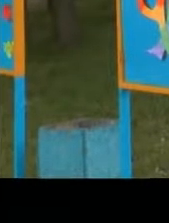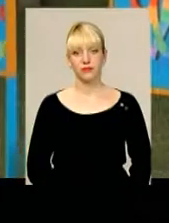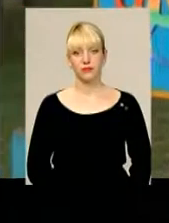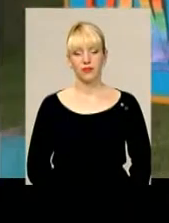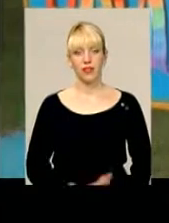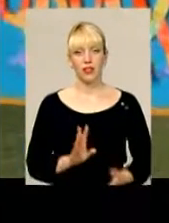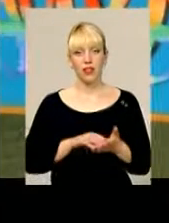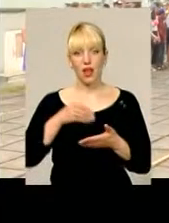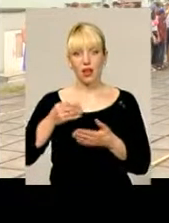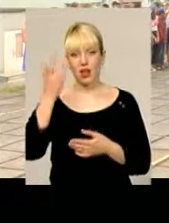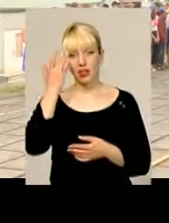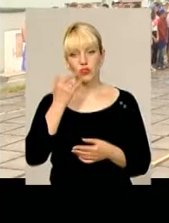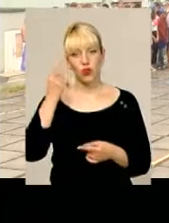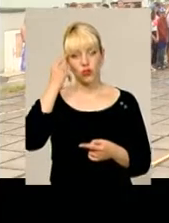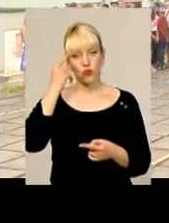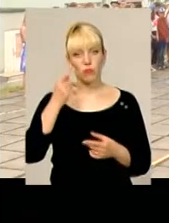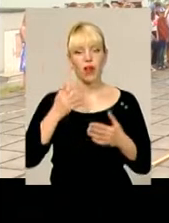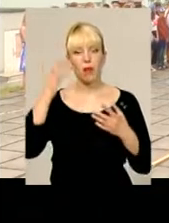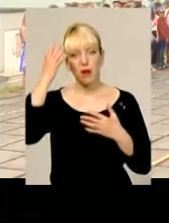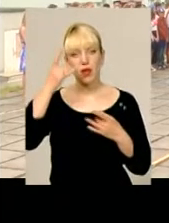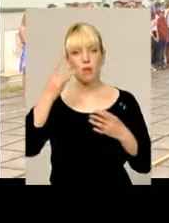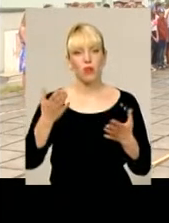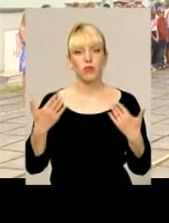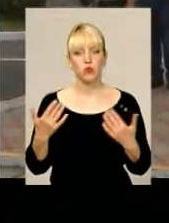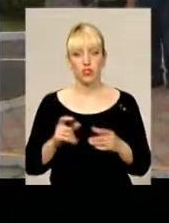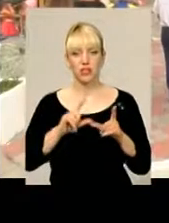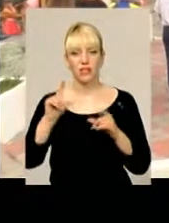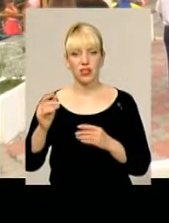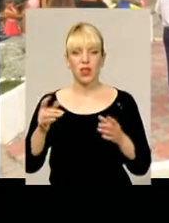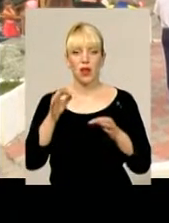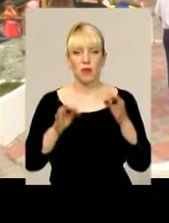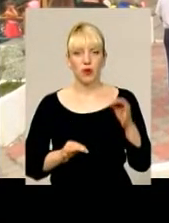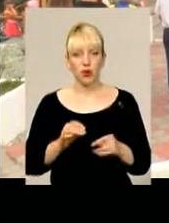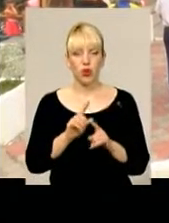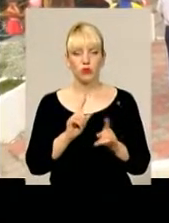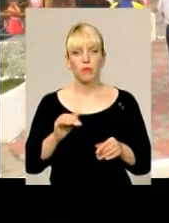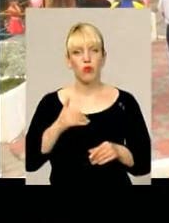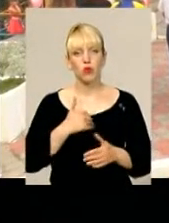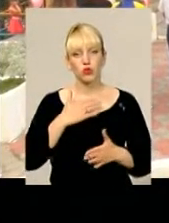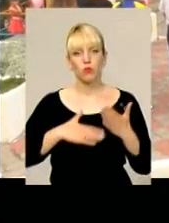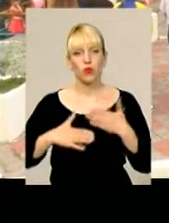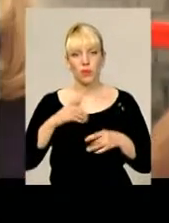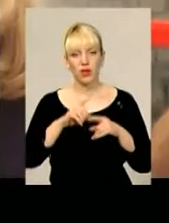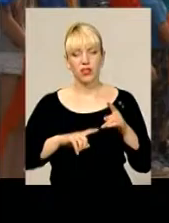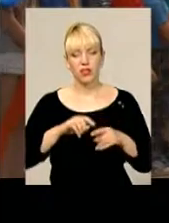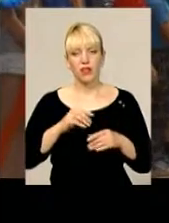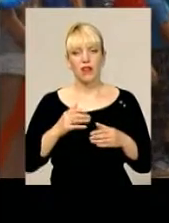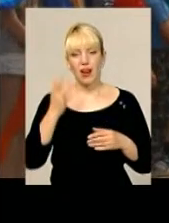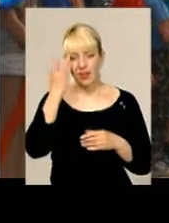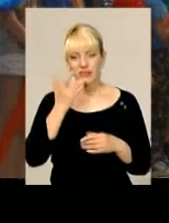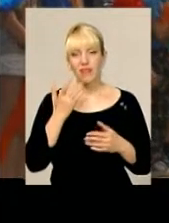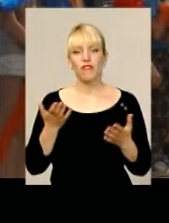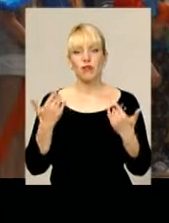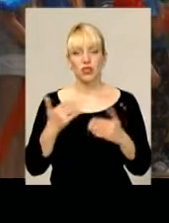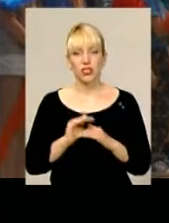На календарі літо і у думках мрії про відпочинок, про виїзд на природу. Особливо хочеться порадувати літнім відпочинком дітей.